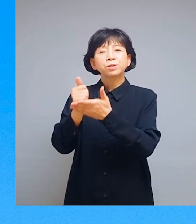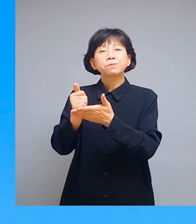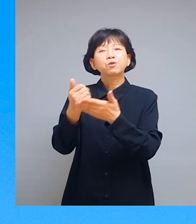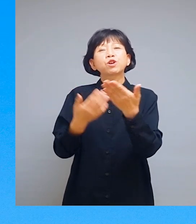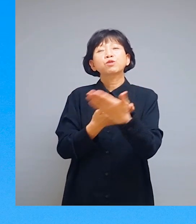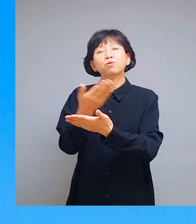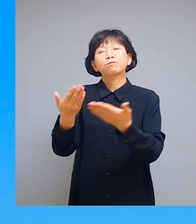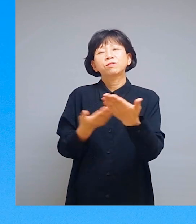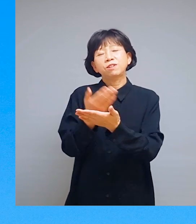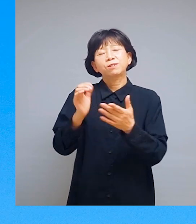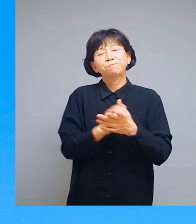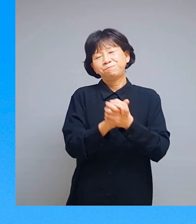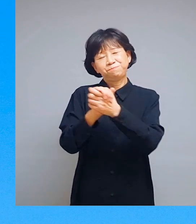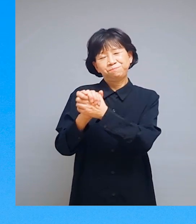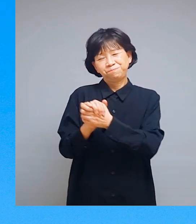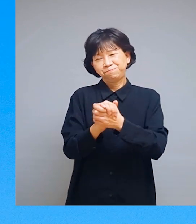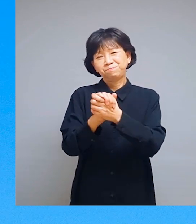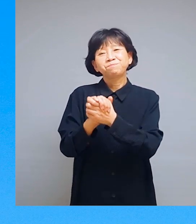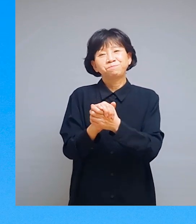교제를 누리게 됩니다.